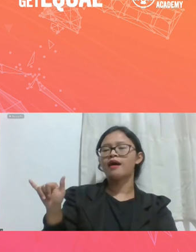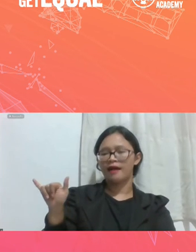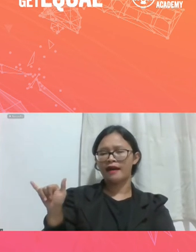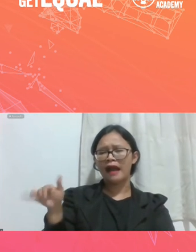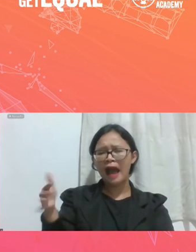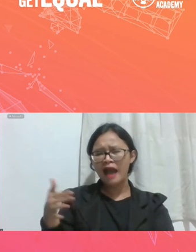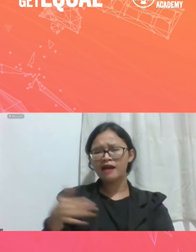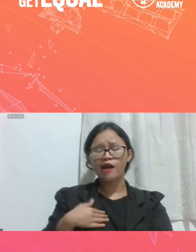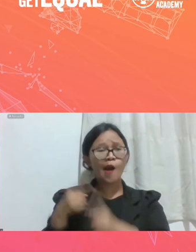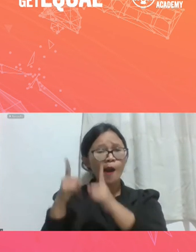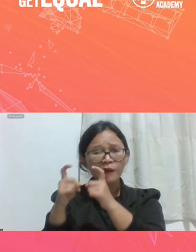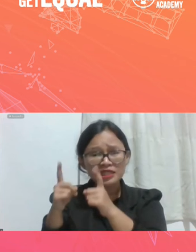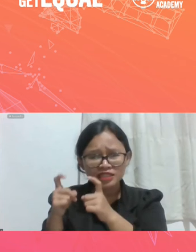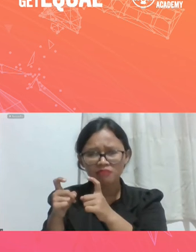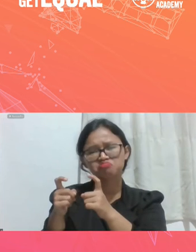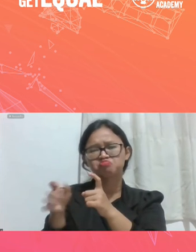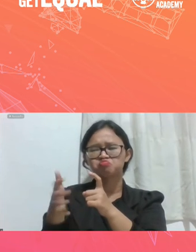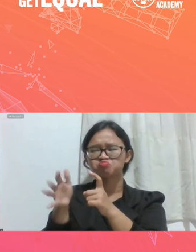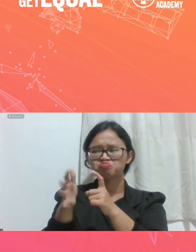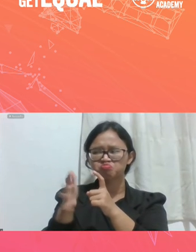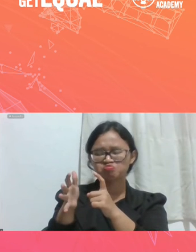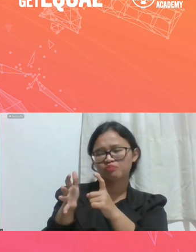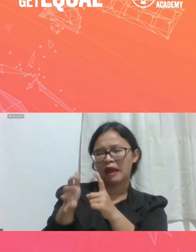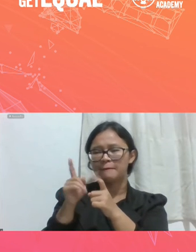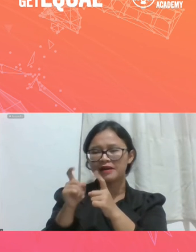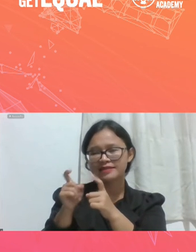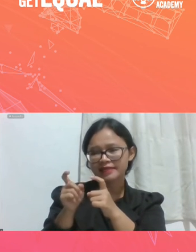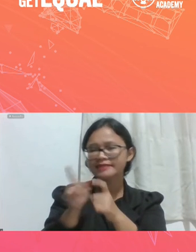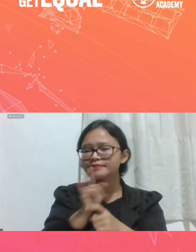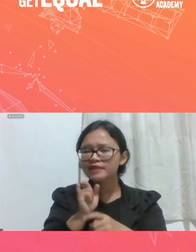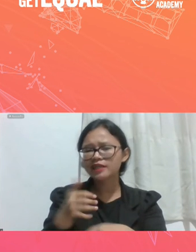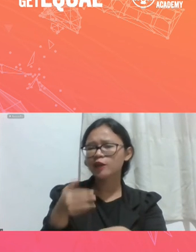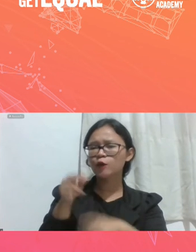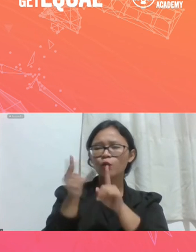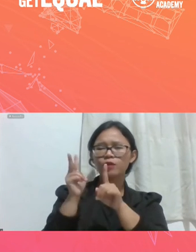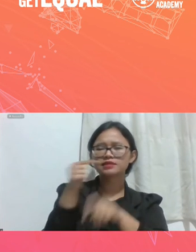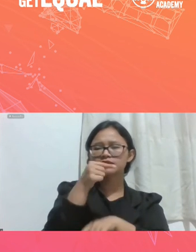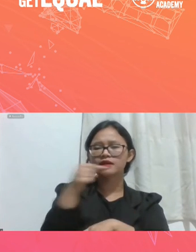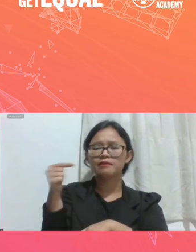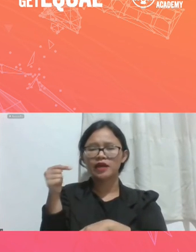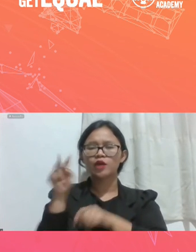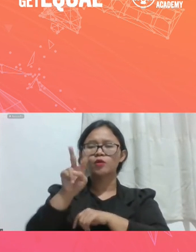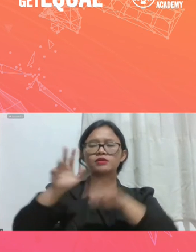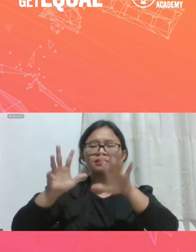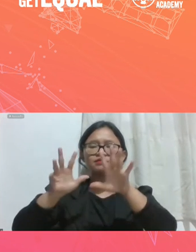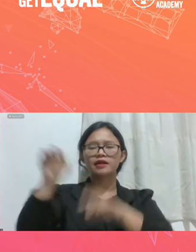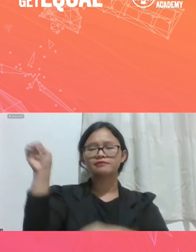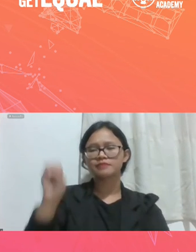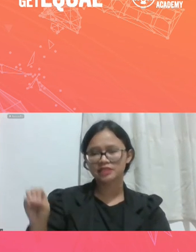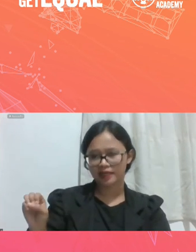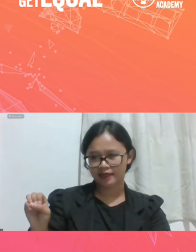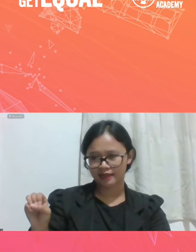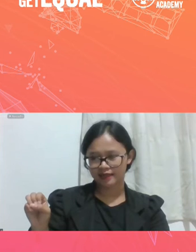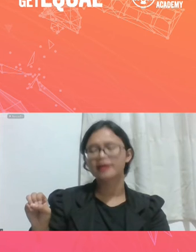pacar itu ternyata nggak terlalu banyak. Nah, pacar itu hanya dari survei kami itu hanya 12-29% pasangan